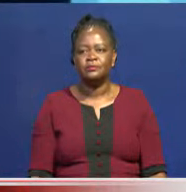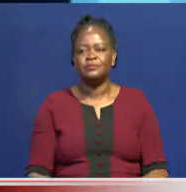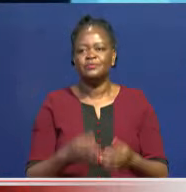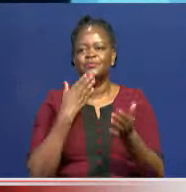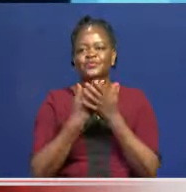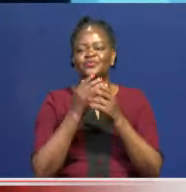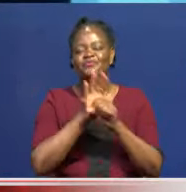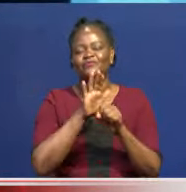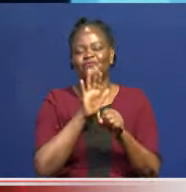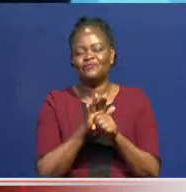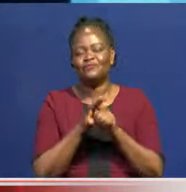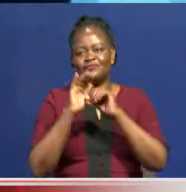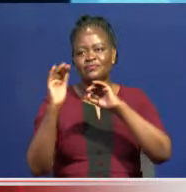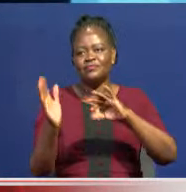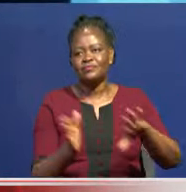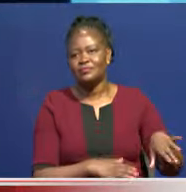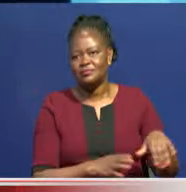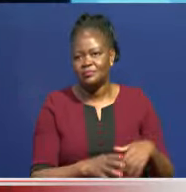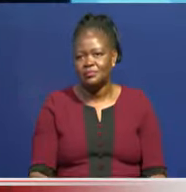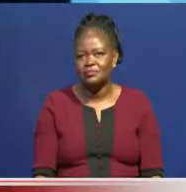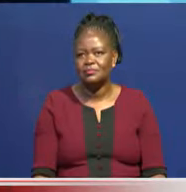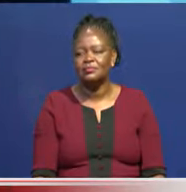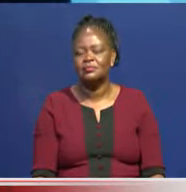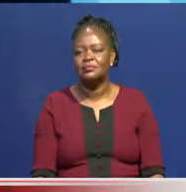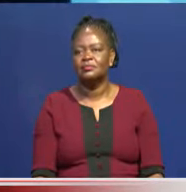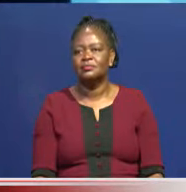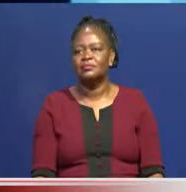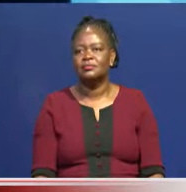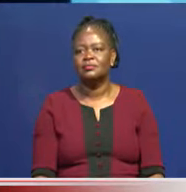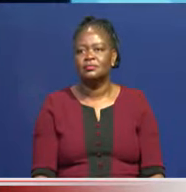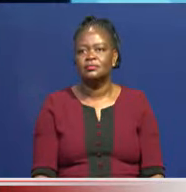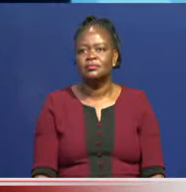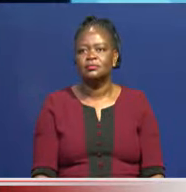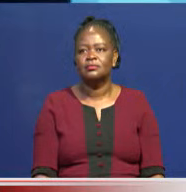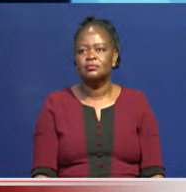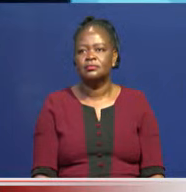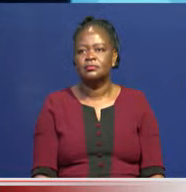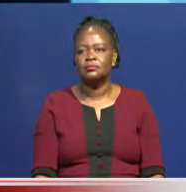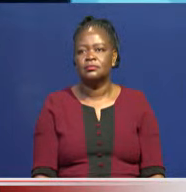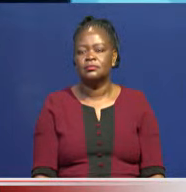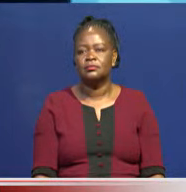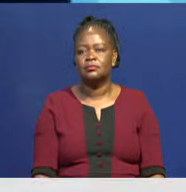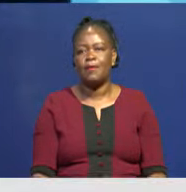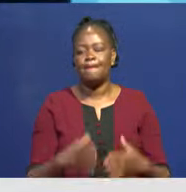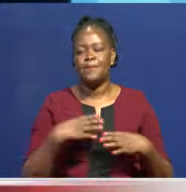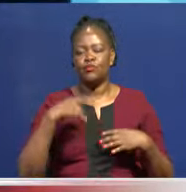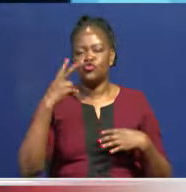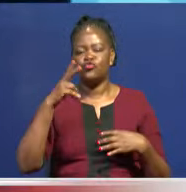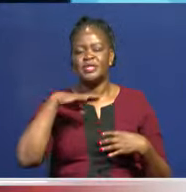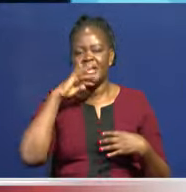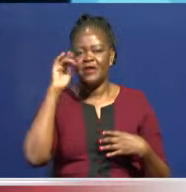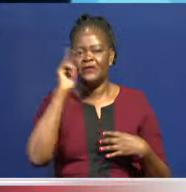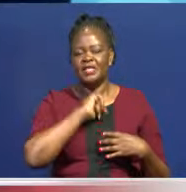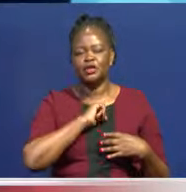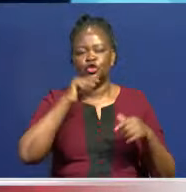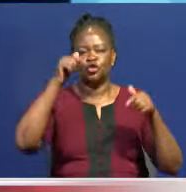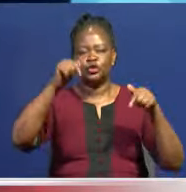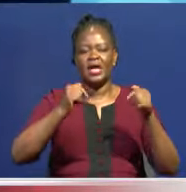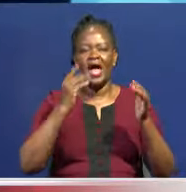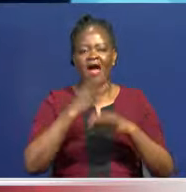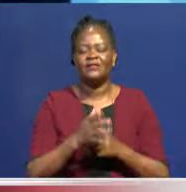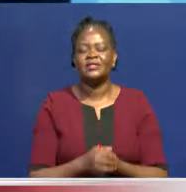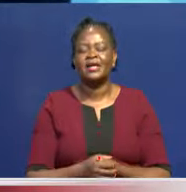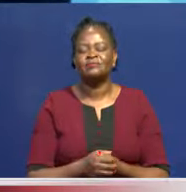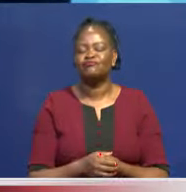Naam, shukran Giverson. Tukiendelea mtazamaji, sasa kwenye taarifa ya kutamausha ni kwa watu wawili walifariki hii leo kufuatia ajali ya